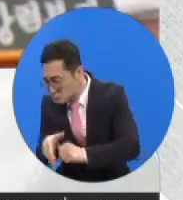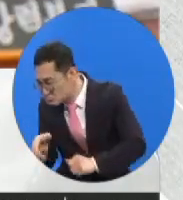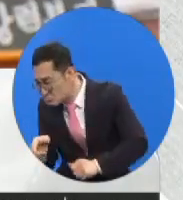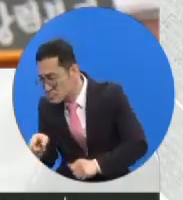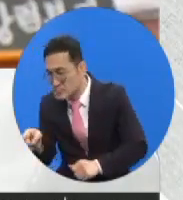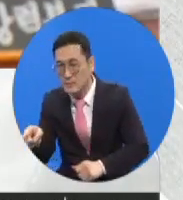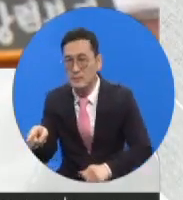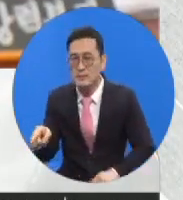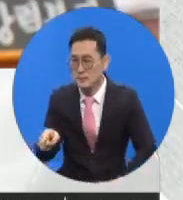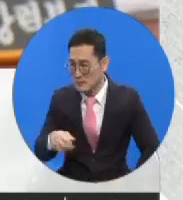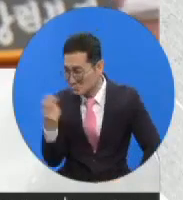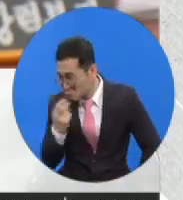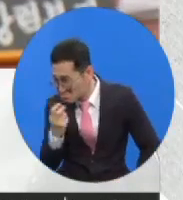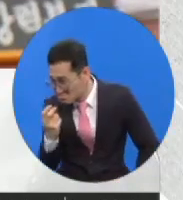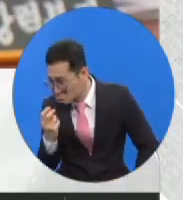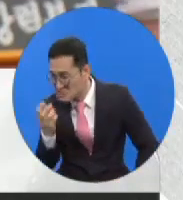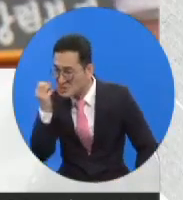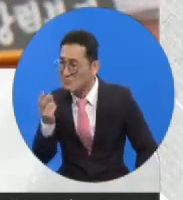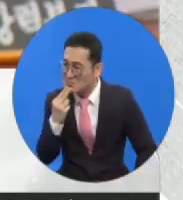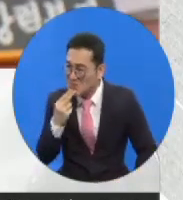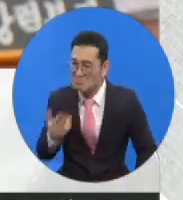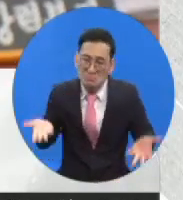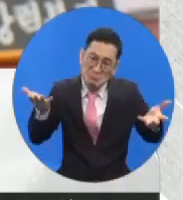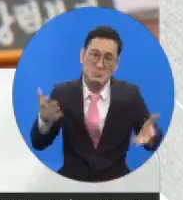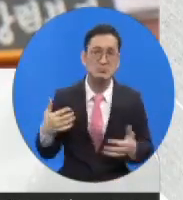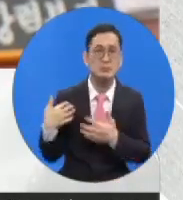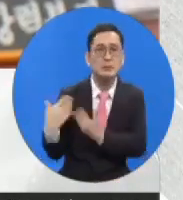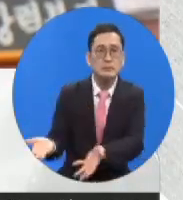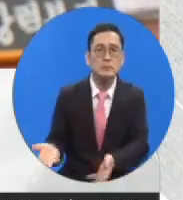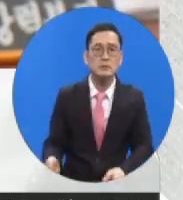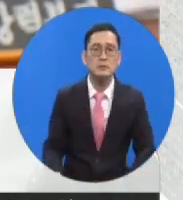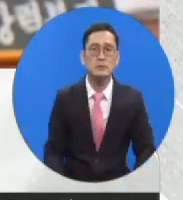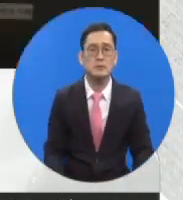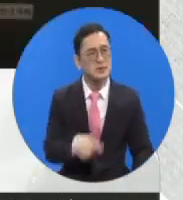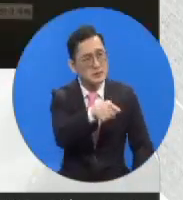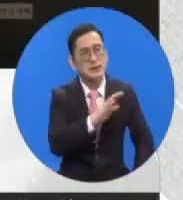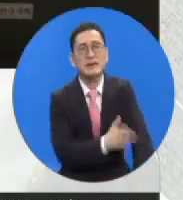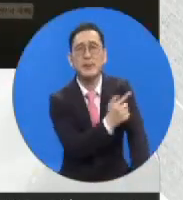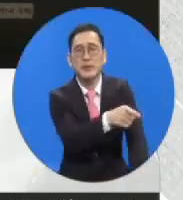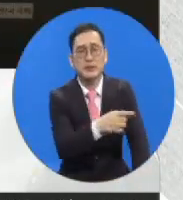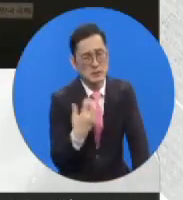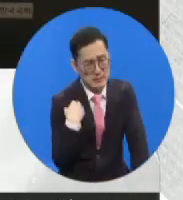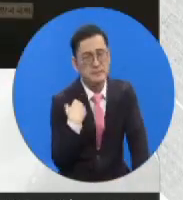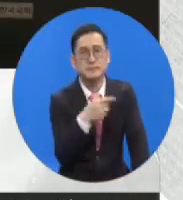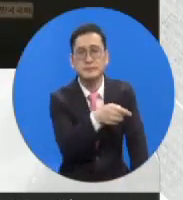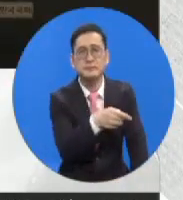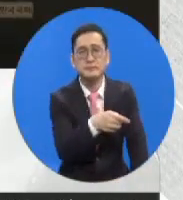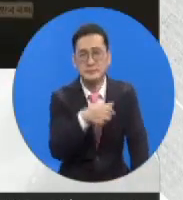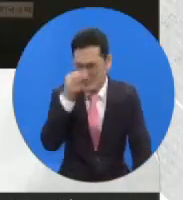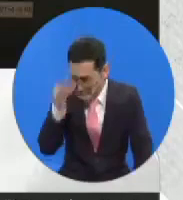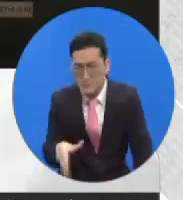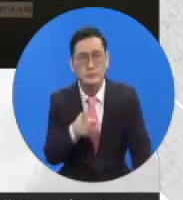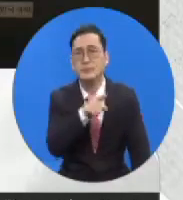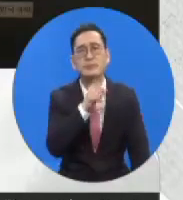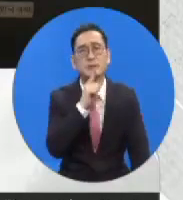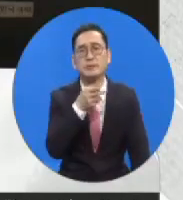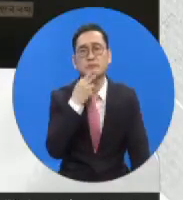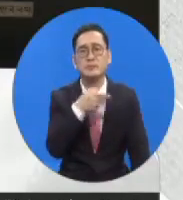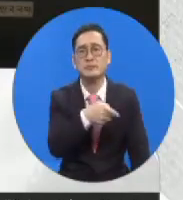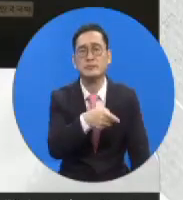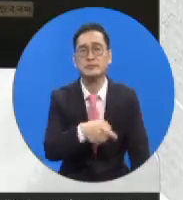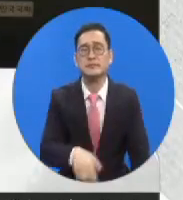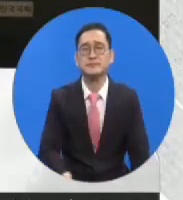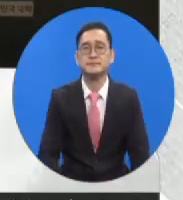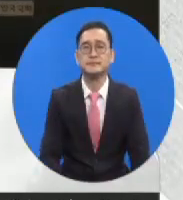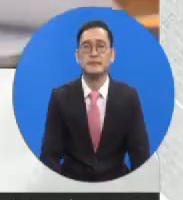다른 사건으로 넘어가서 다시 명확한 근거가 나오지 않는 또 다른 사건으로 윤석열 총장 흔들기에 나서고 있는 거죠. 한동훈 검사장이